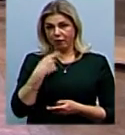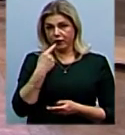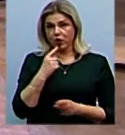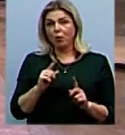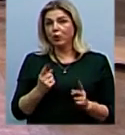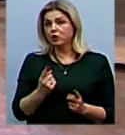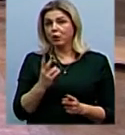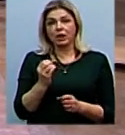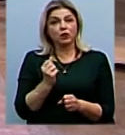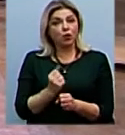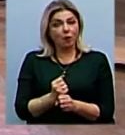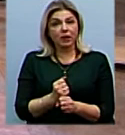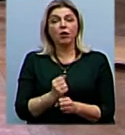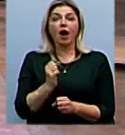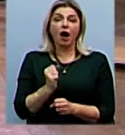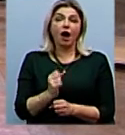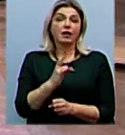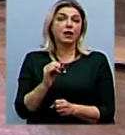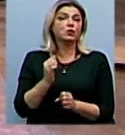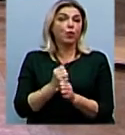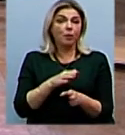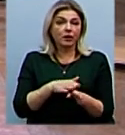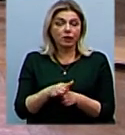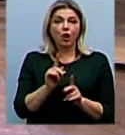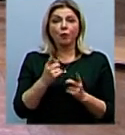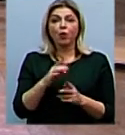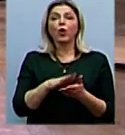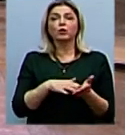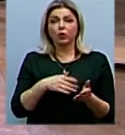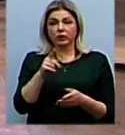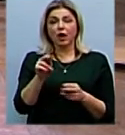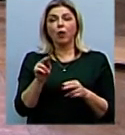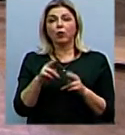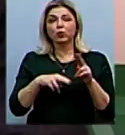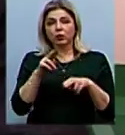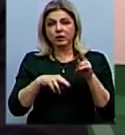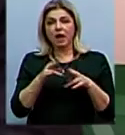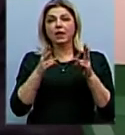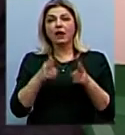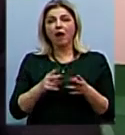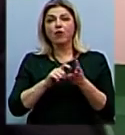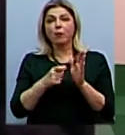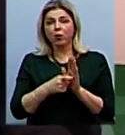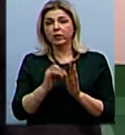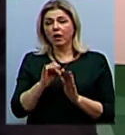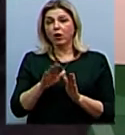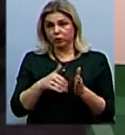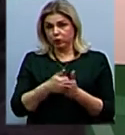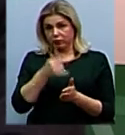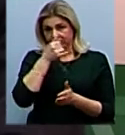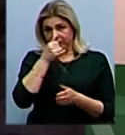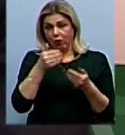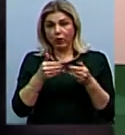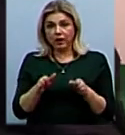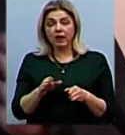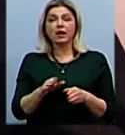не зроблено, а не зроблено, чому там досі будується травмопункт в БСМП вже 3-й рік, і ми як його не відкриємо, досі невідомо,